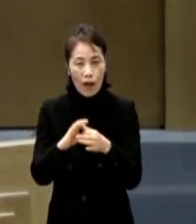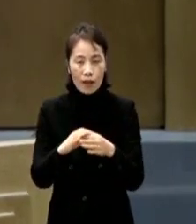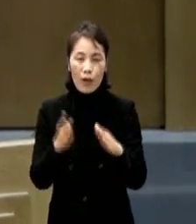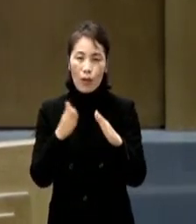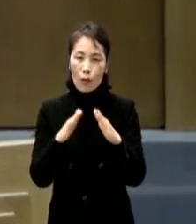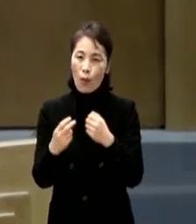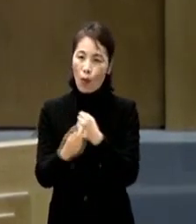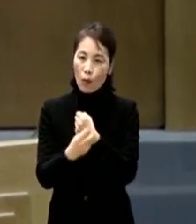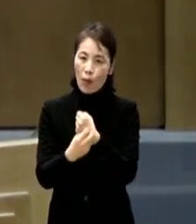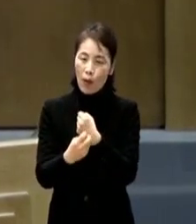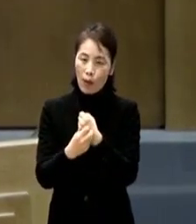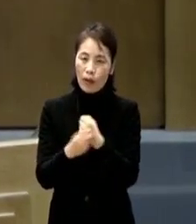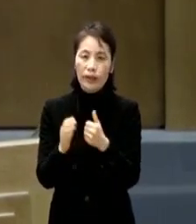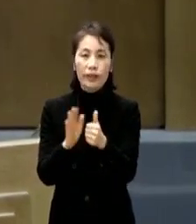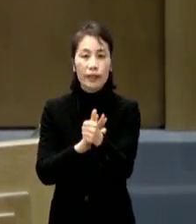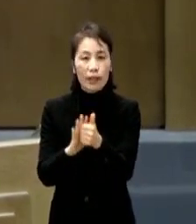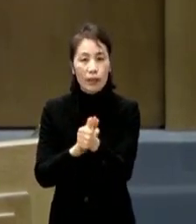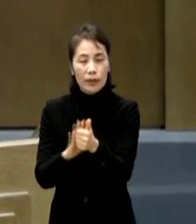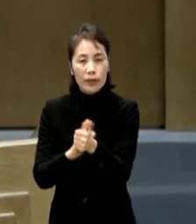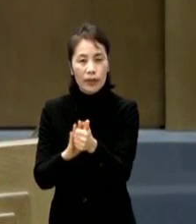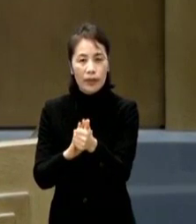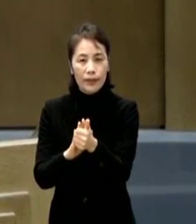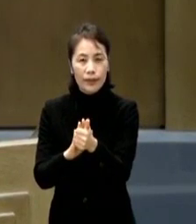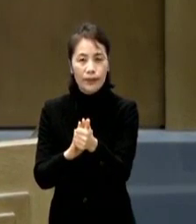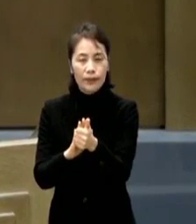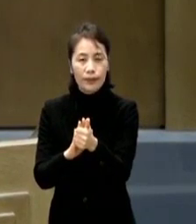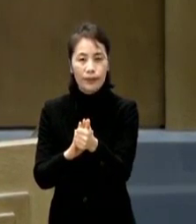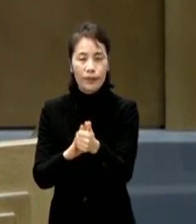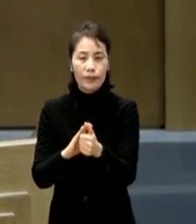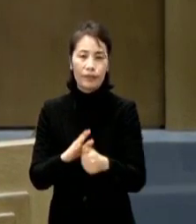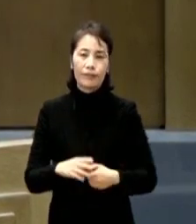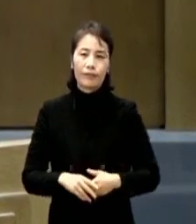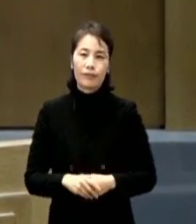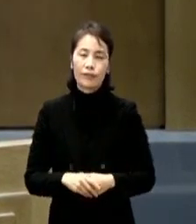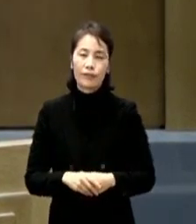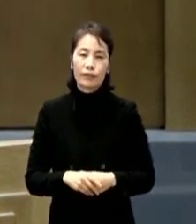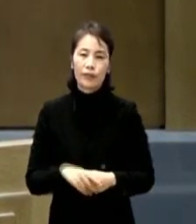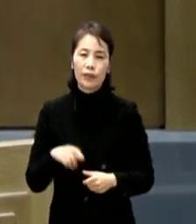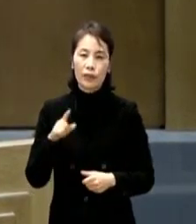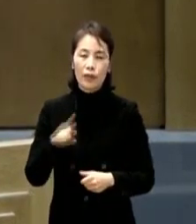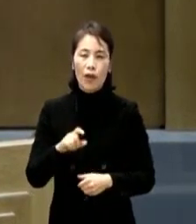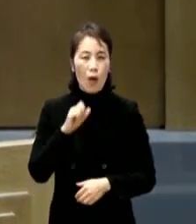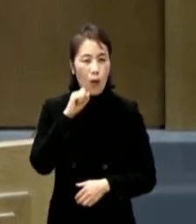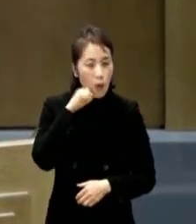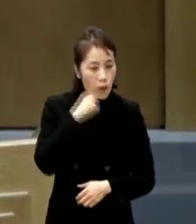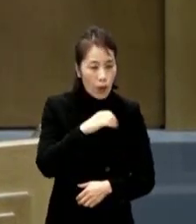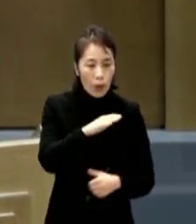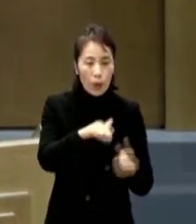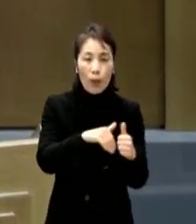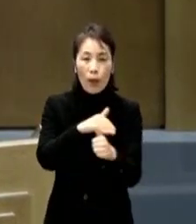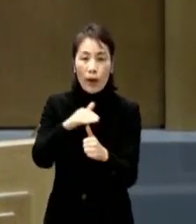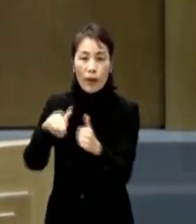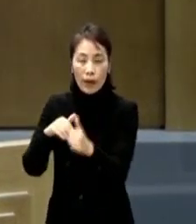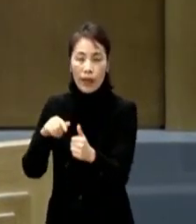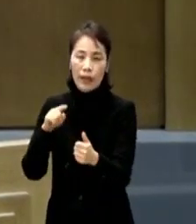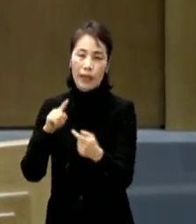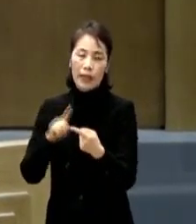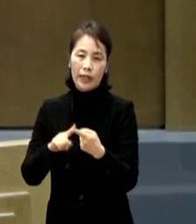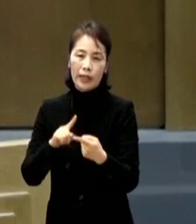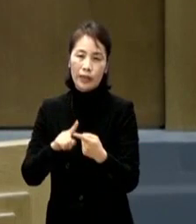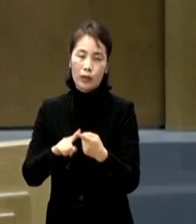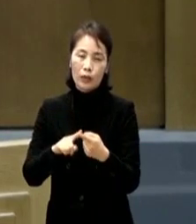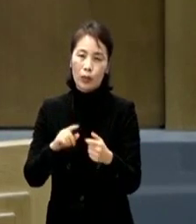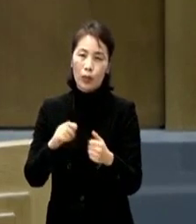역할, 서비스, 경영에 혁신을 더해 동북부 지역의 열악한 의료체계를 개선하고